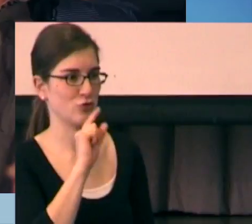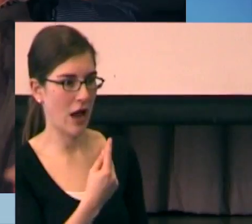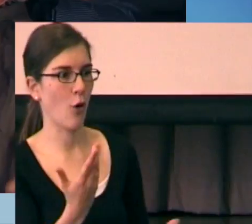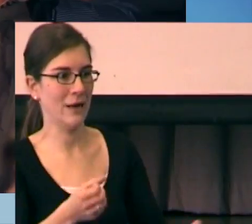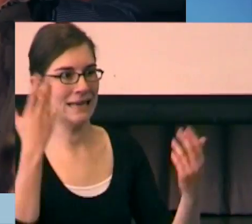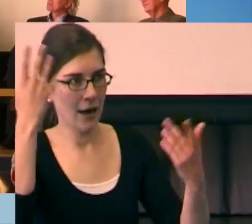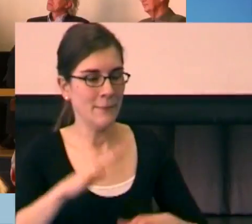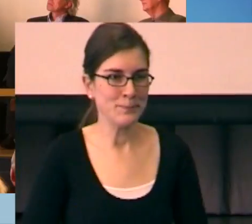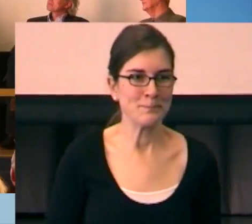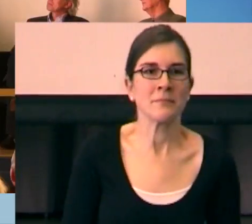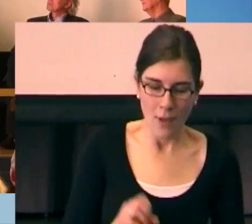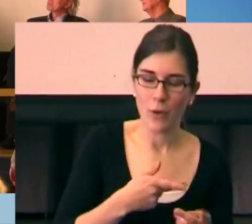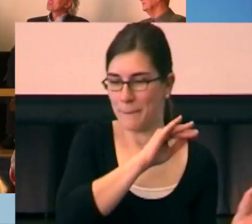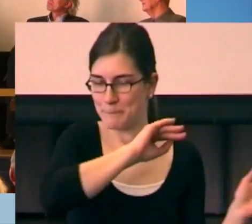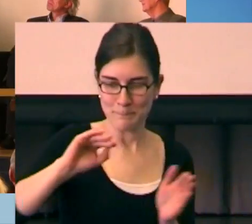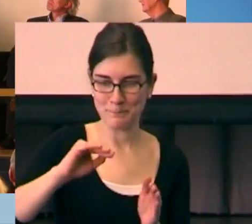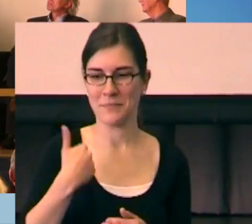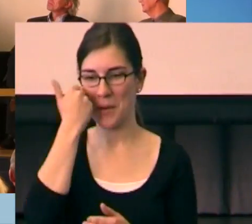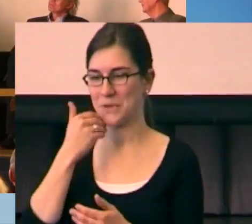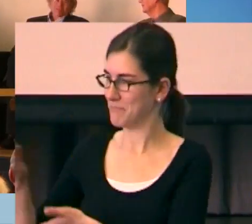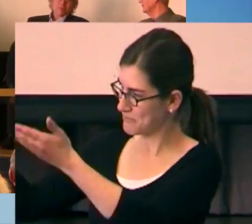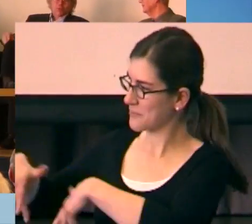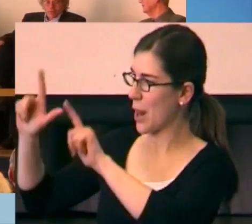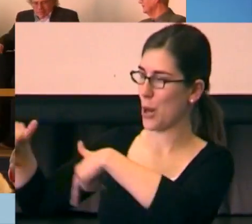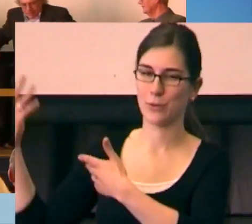Gesülze schenken. Herr Dr. Kran, fangen Sie doch bitte an.